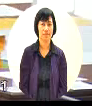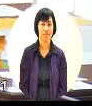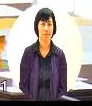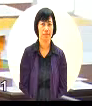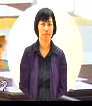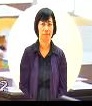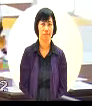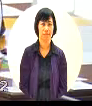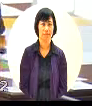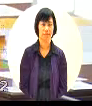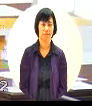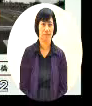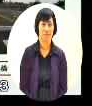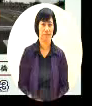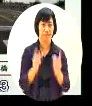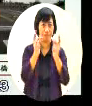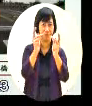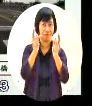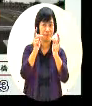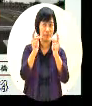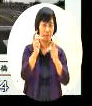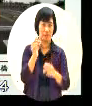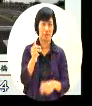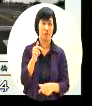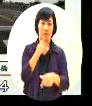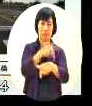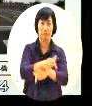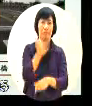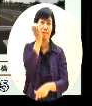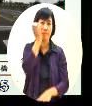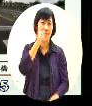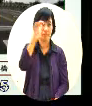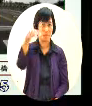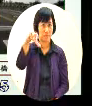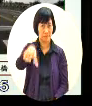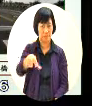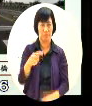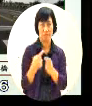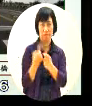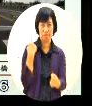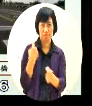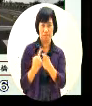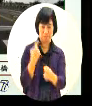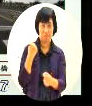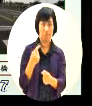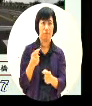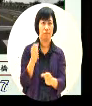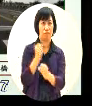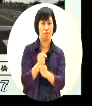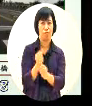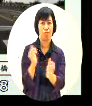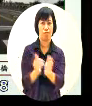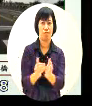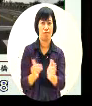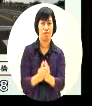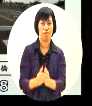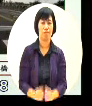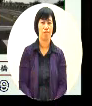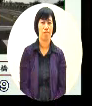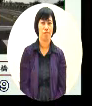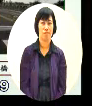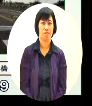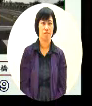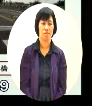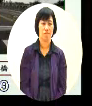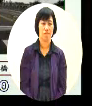咱捷运捷运的南竿山站吼，来伫旧年个已经来完成，伫咱阿